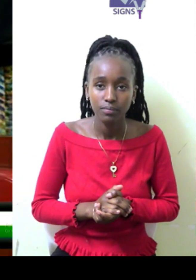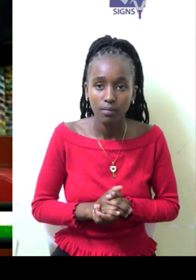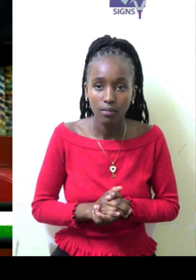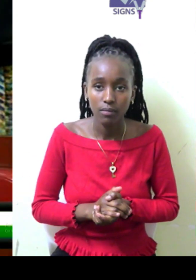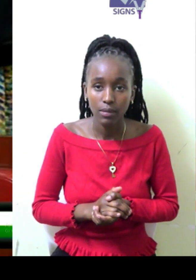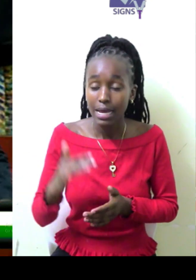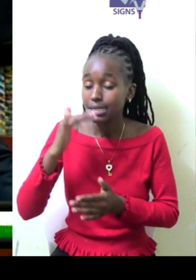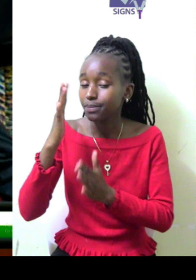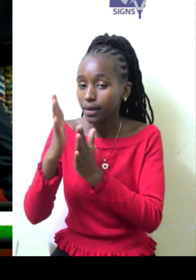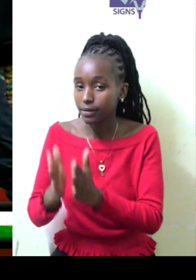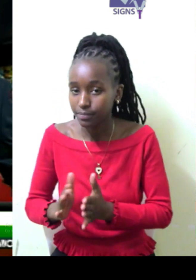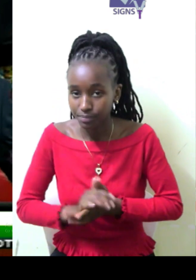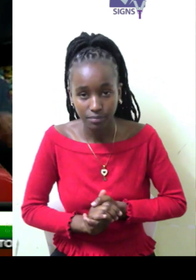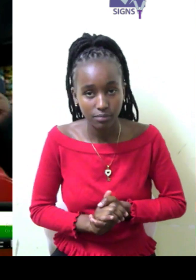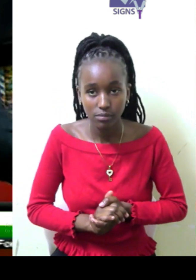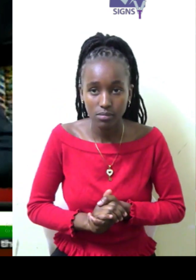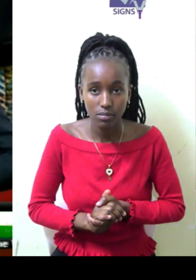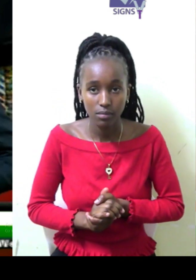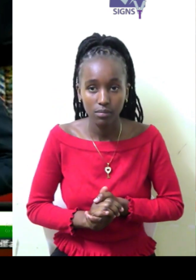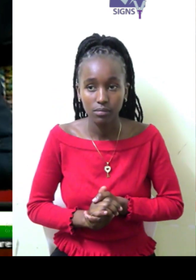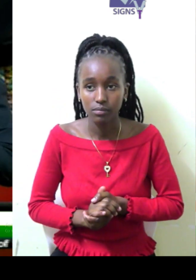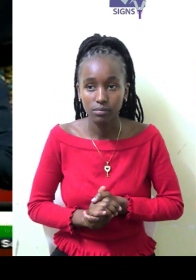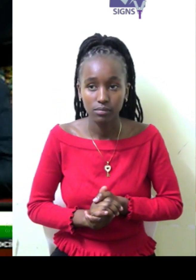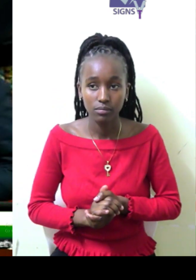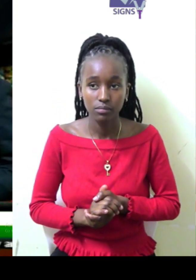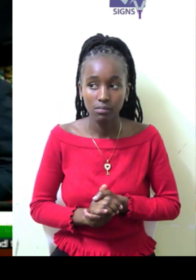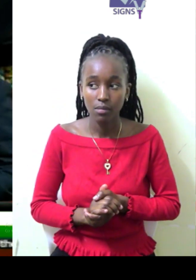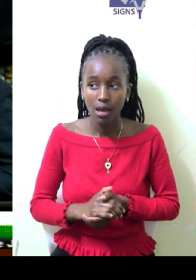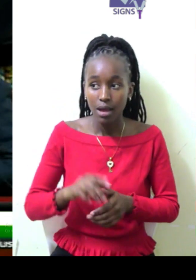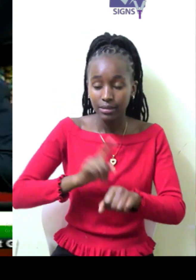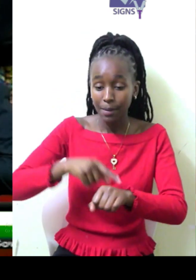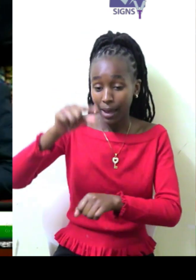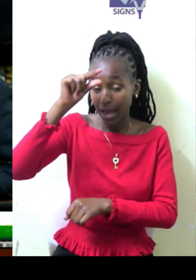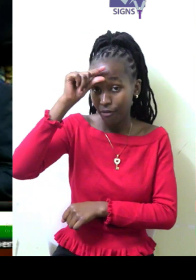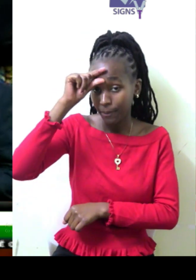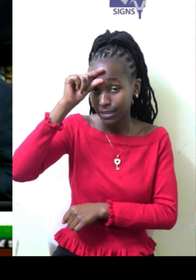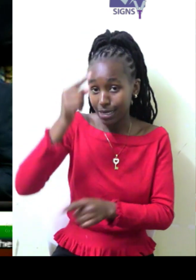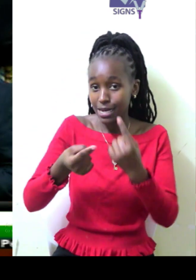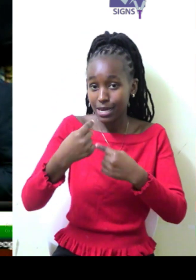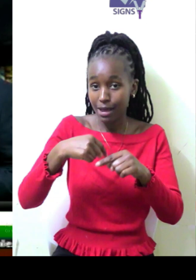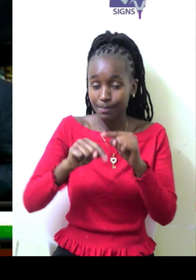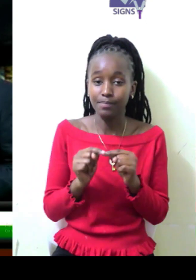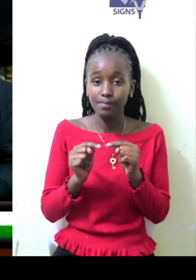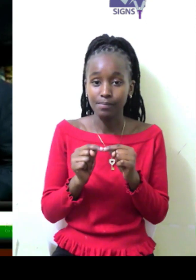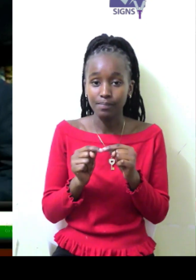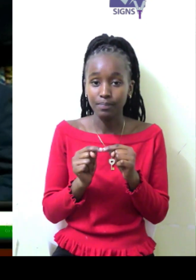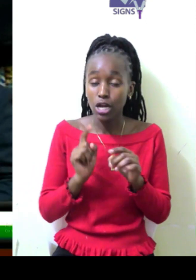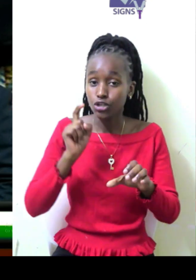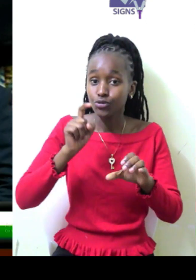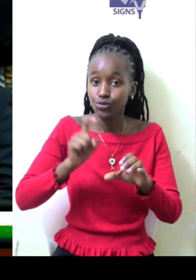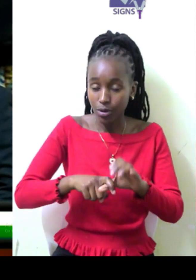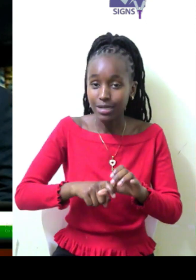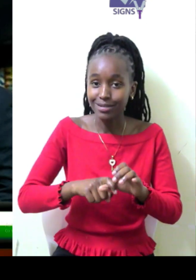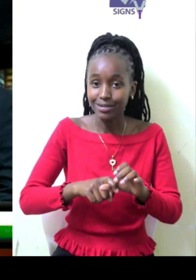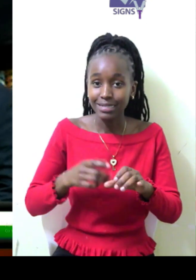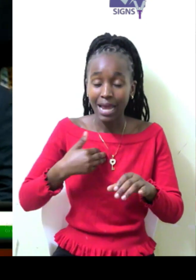Bwana Spika, wakati serikali ilipoingia, walisema